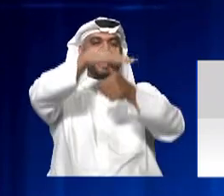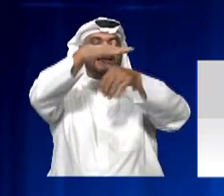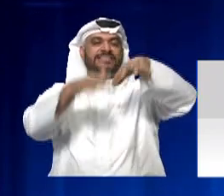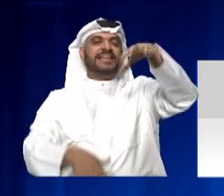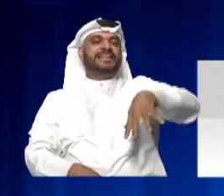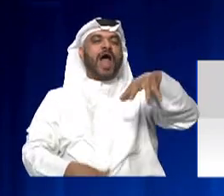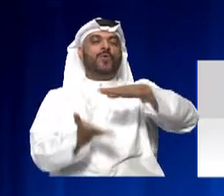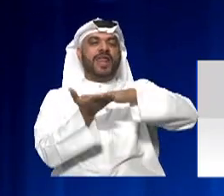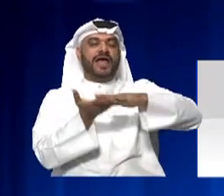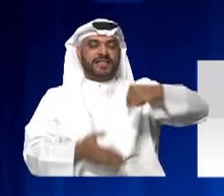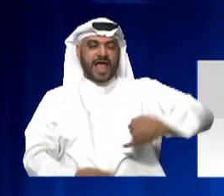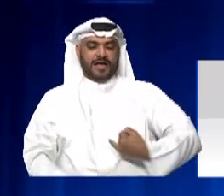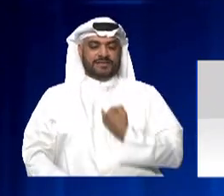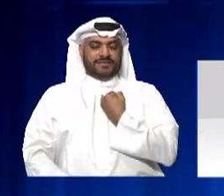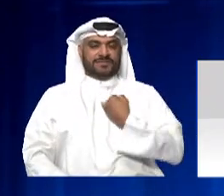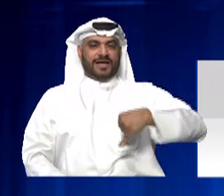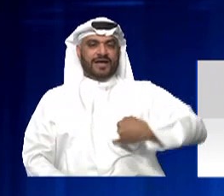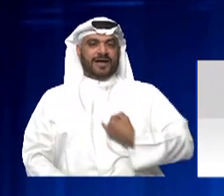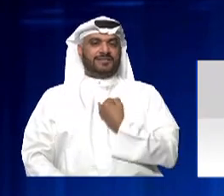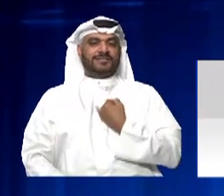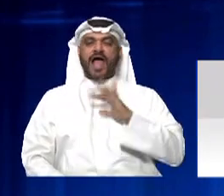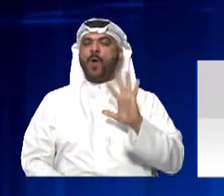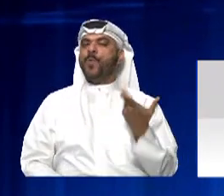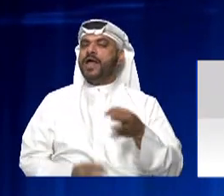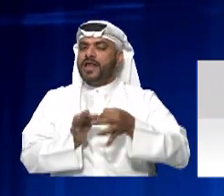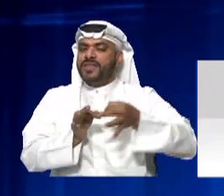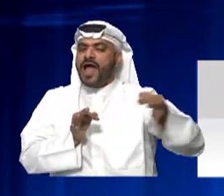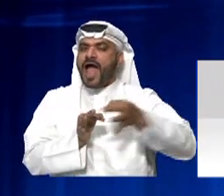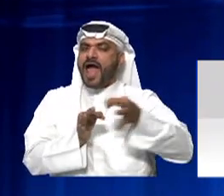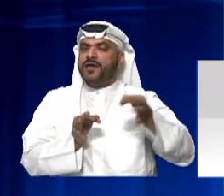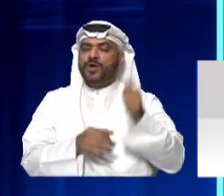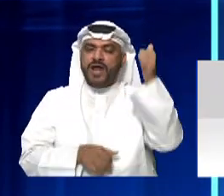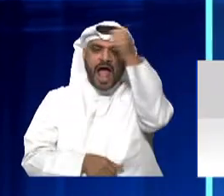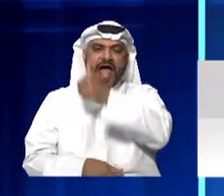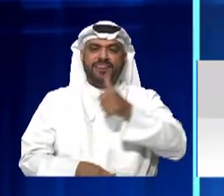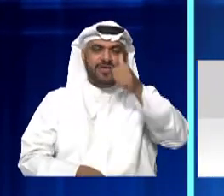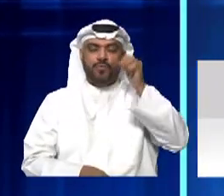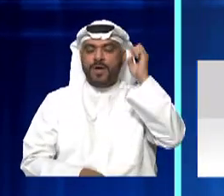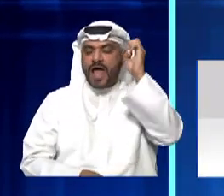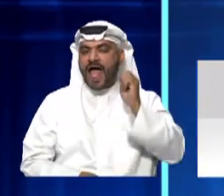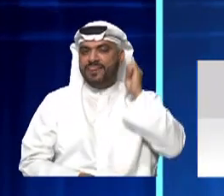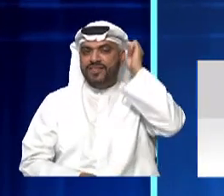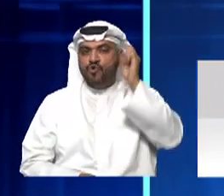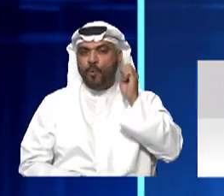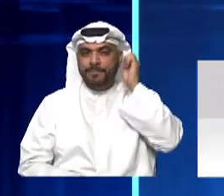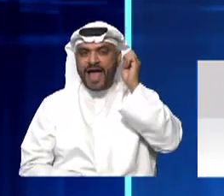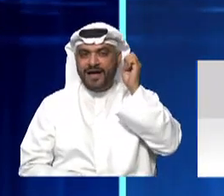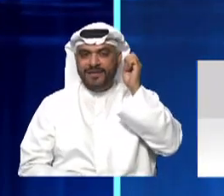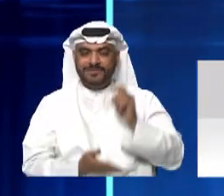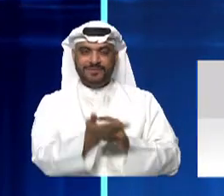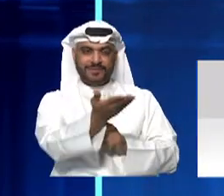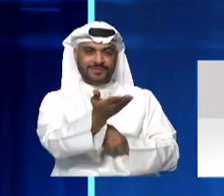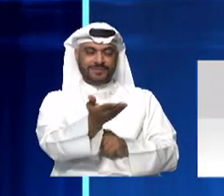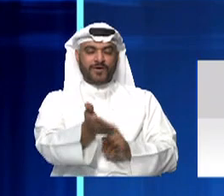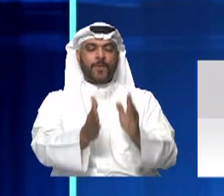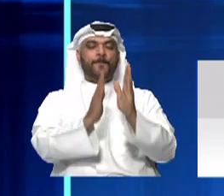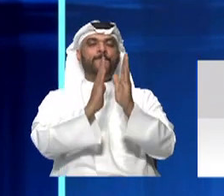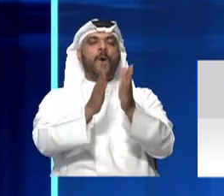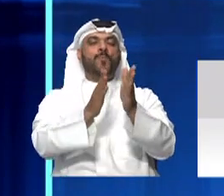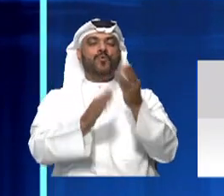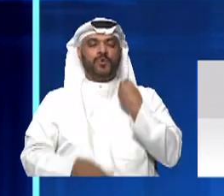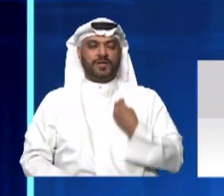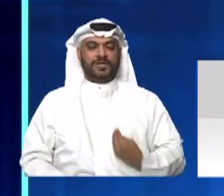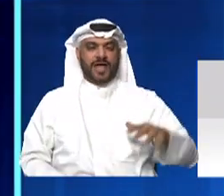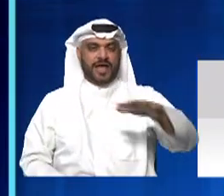اسياس افورقي رئيسي دوله اريتريا الصديقه ضمنها سموه خالص تهاني بمناسبه العيد